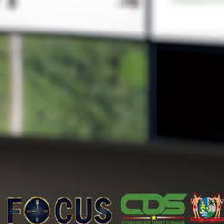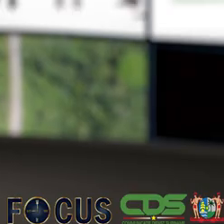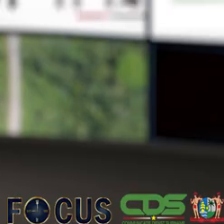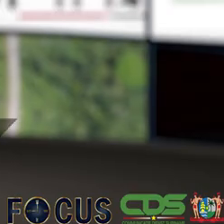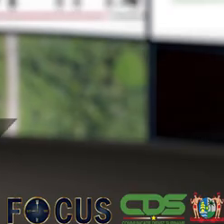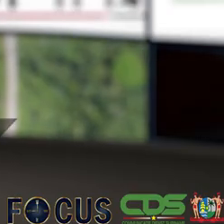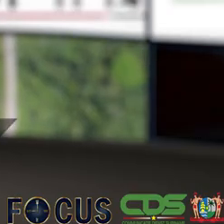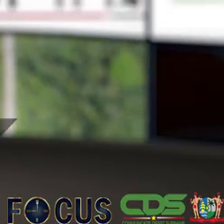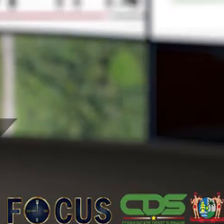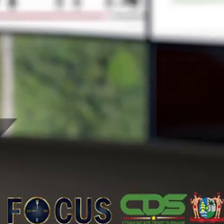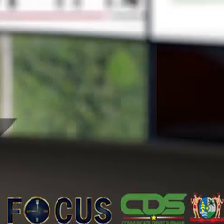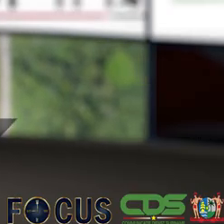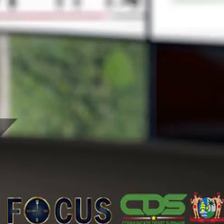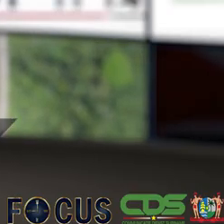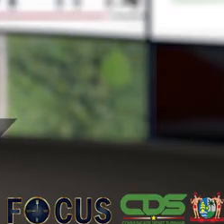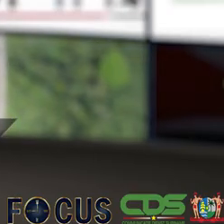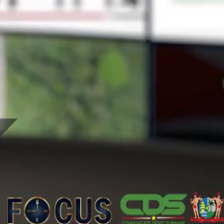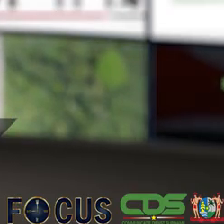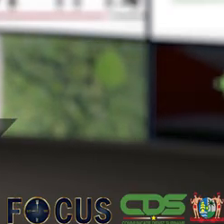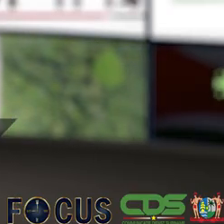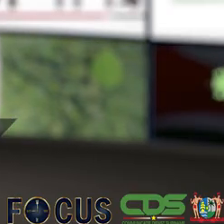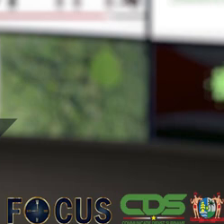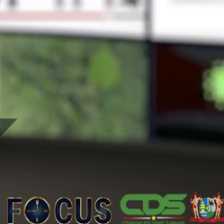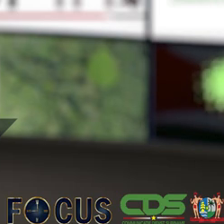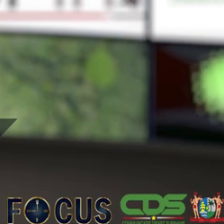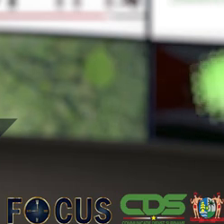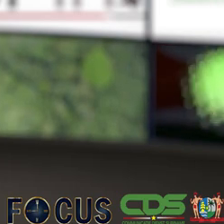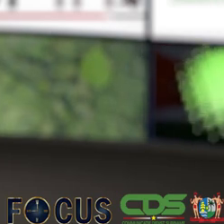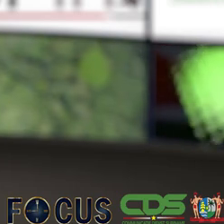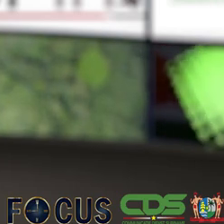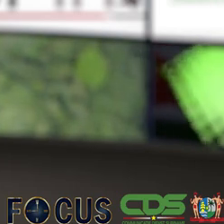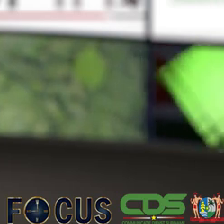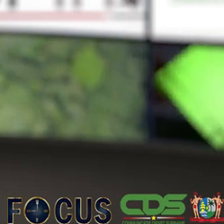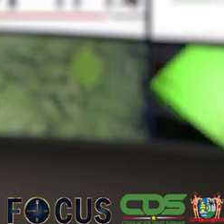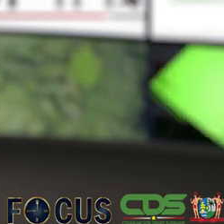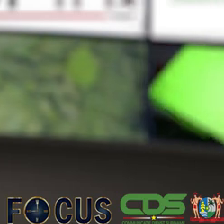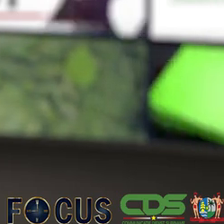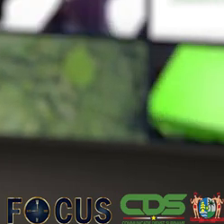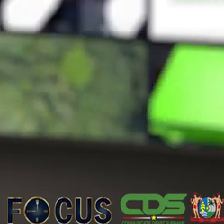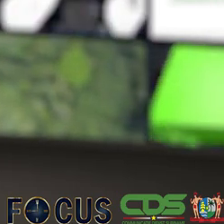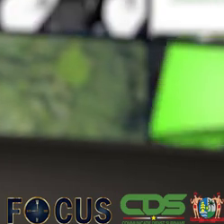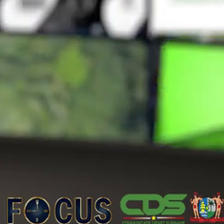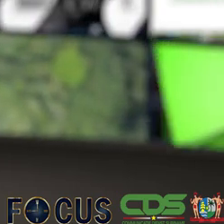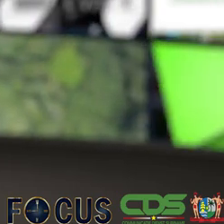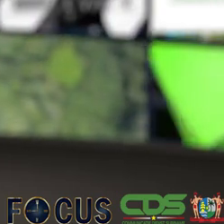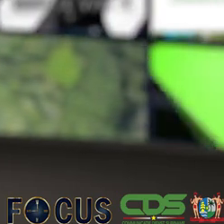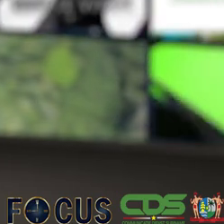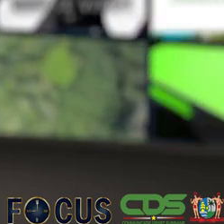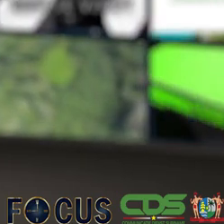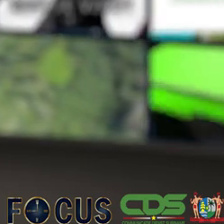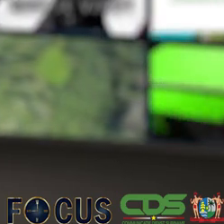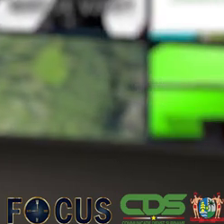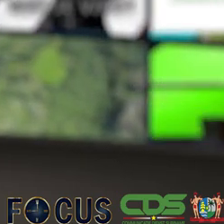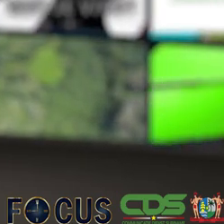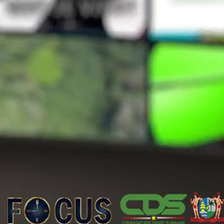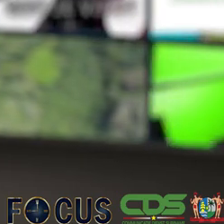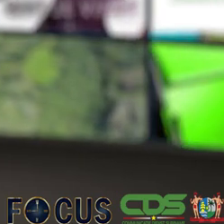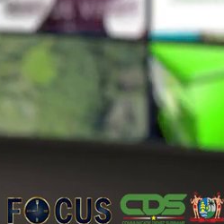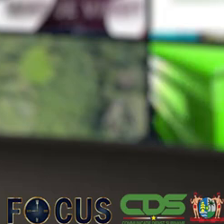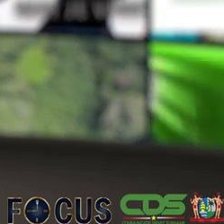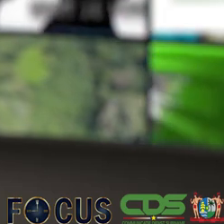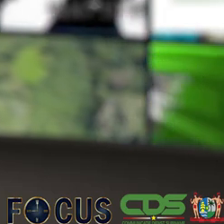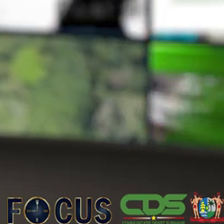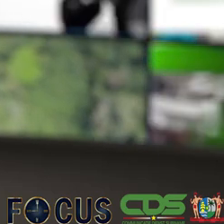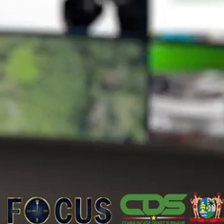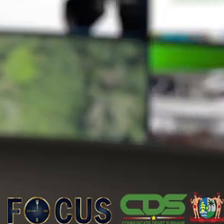De COVID-19-besmettingen tonen al geruime tijd een dalende trend. Dit is nog geen reden om in een hoera-stemming te zijn. Het blijft